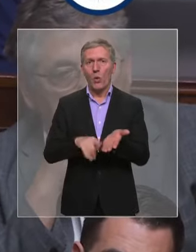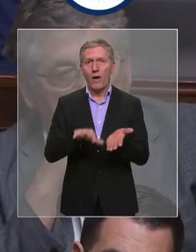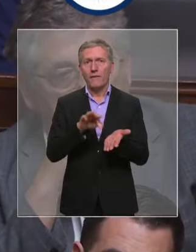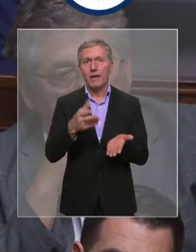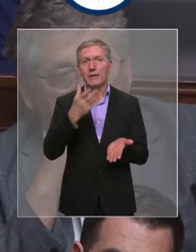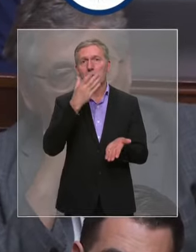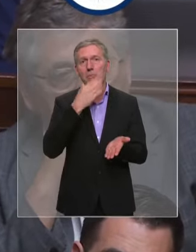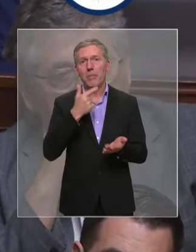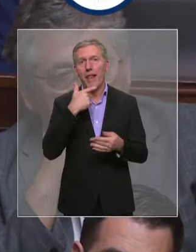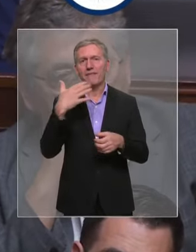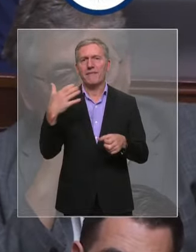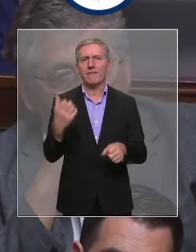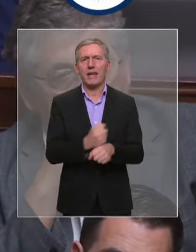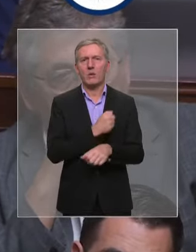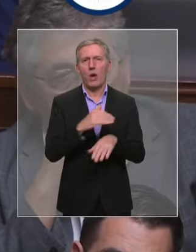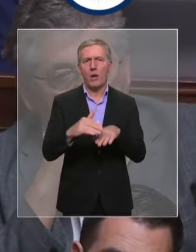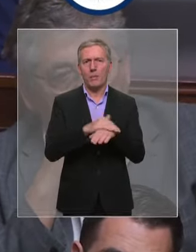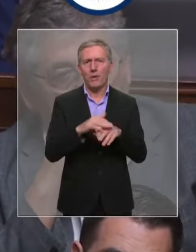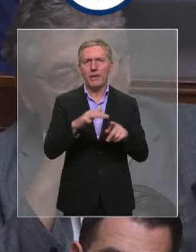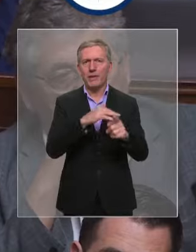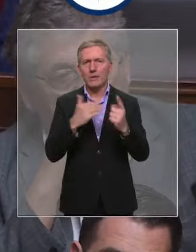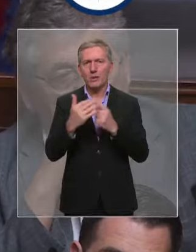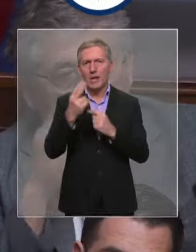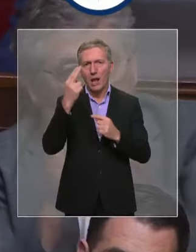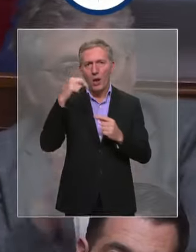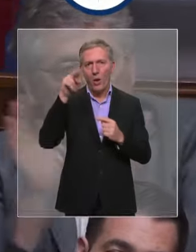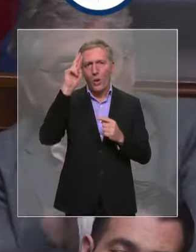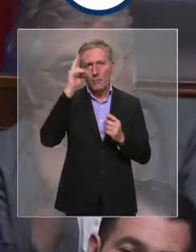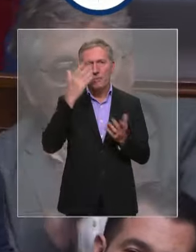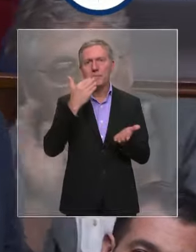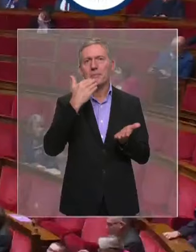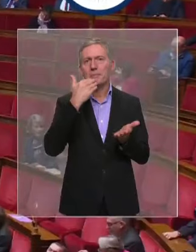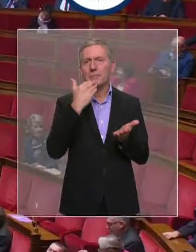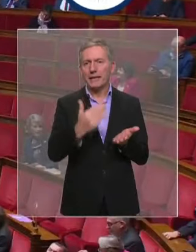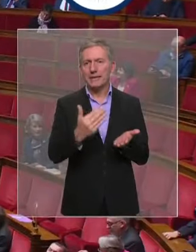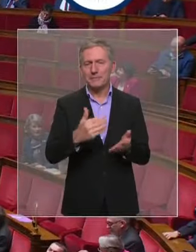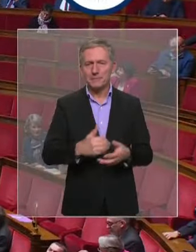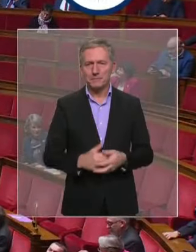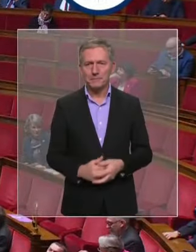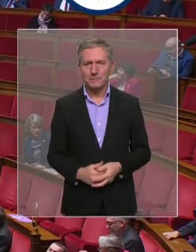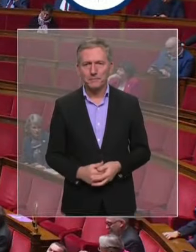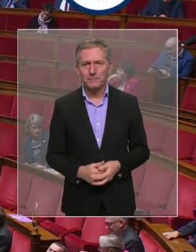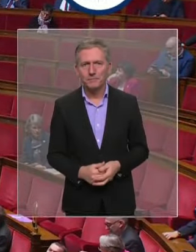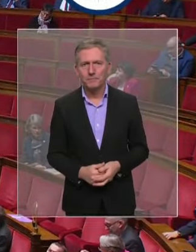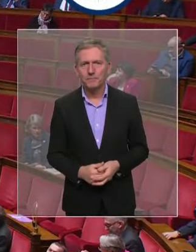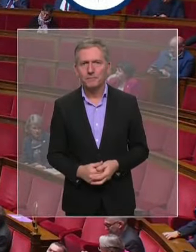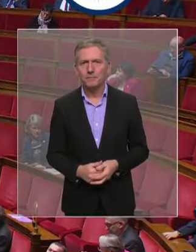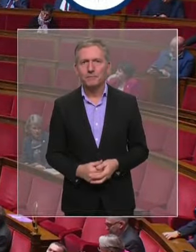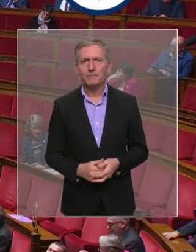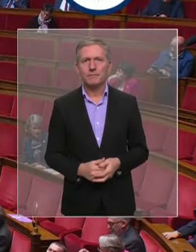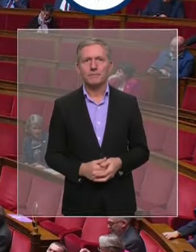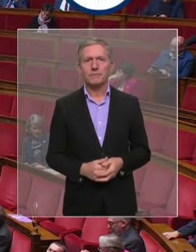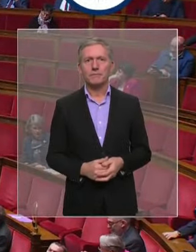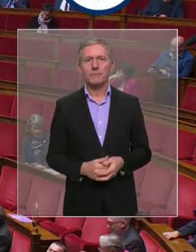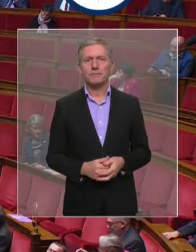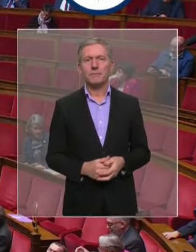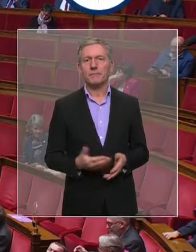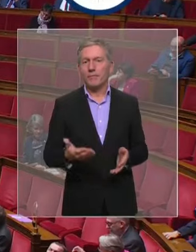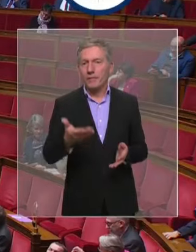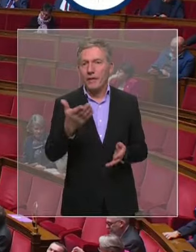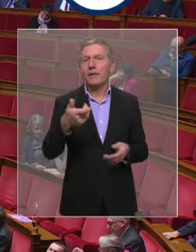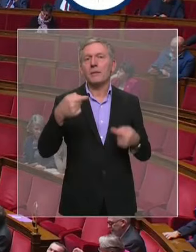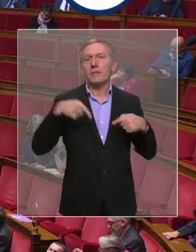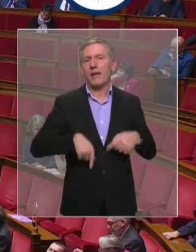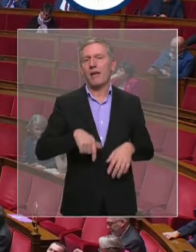belle victoire politique et sociale européenne? J'en remercie. Je vous remercie. La parole est à Catherine Vautrin, ministre du Travail, de